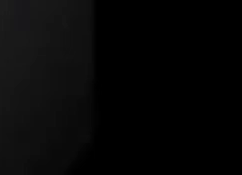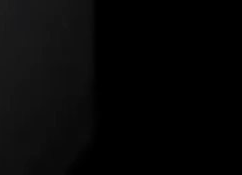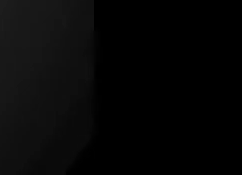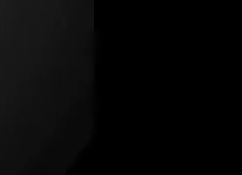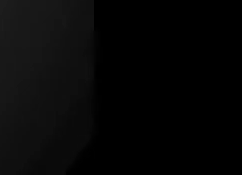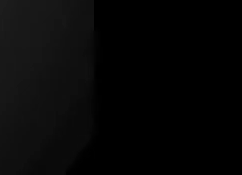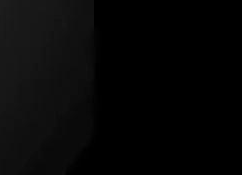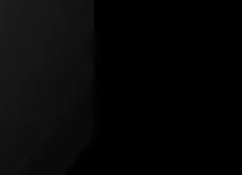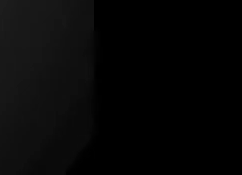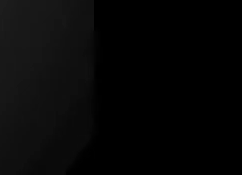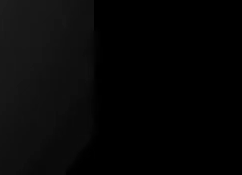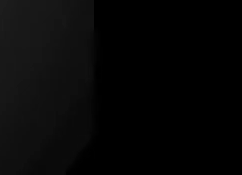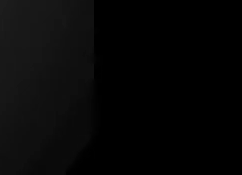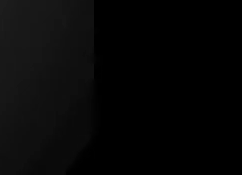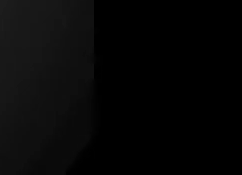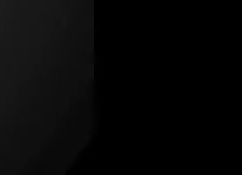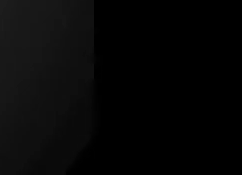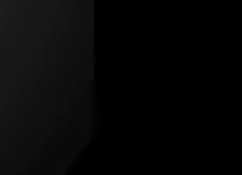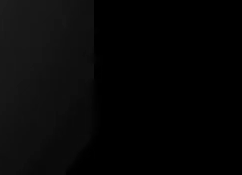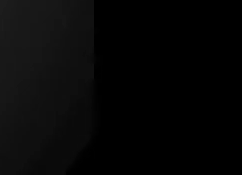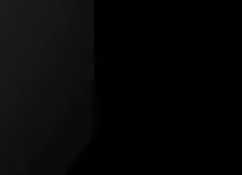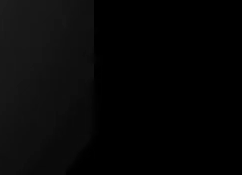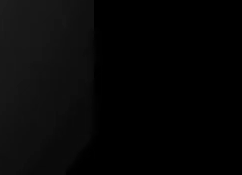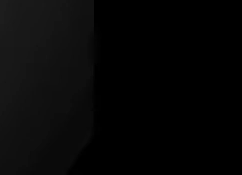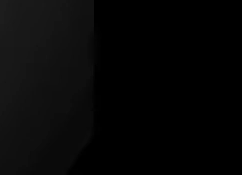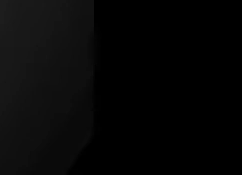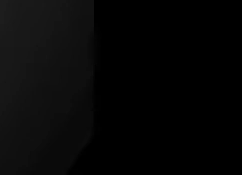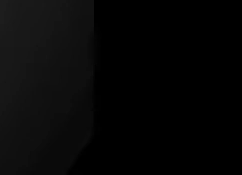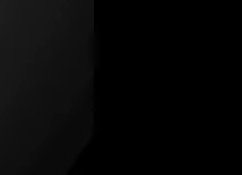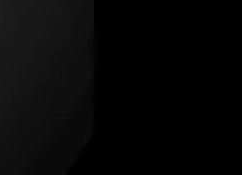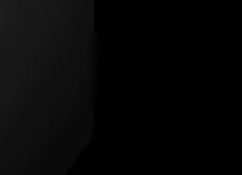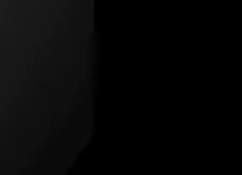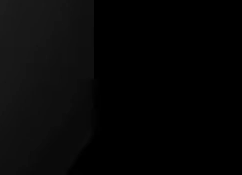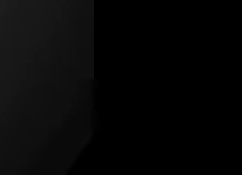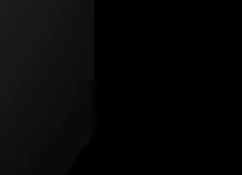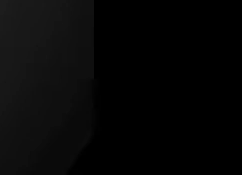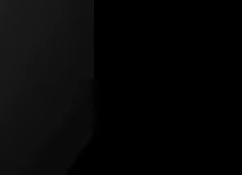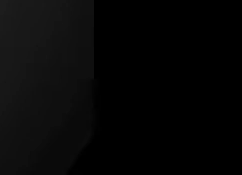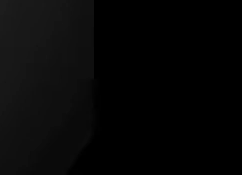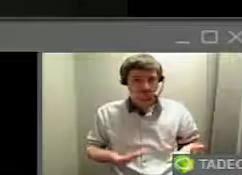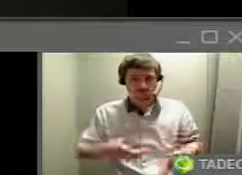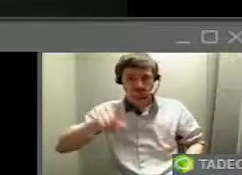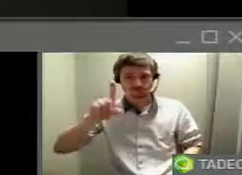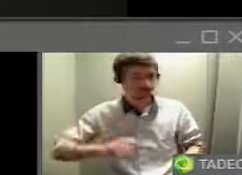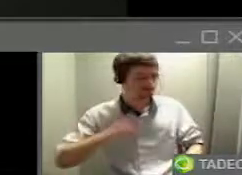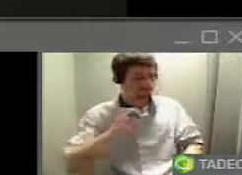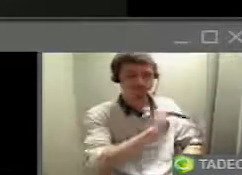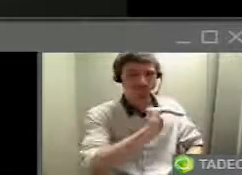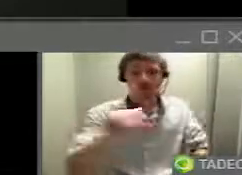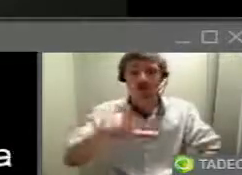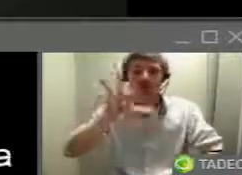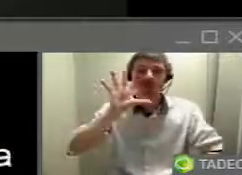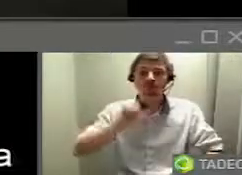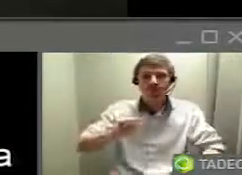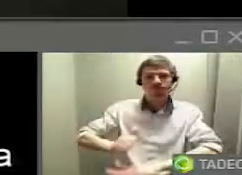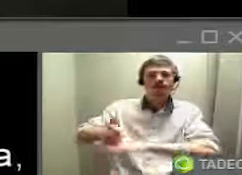Voici venu le moment du trophée d'honneur ce soir. On les appelle, on va appeler, vous l'avez vu, le porte-parole de la délégation française, on va appeler